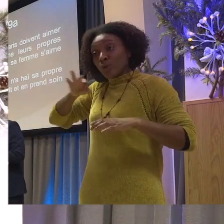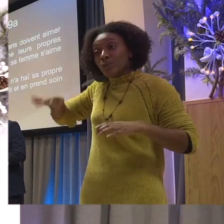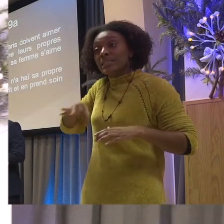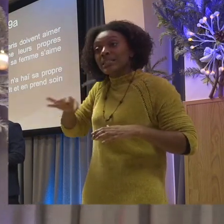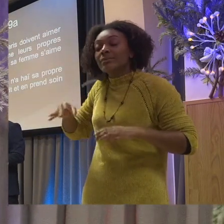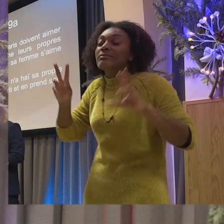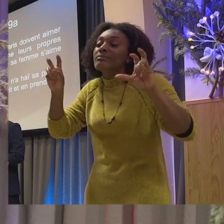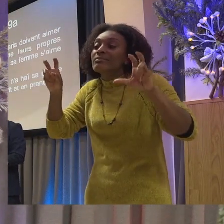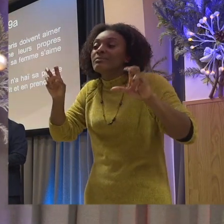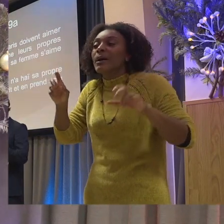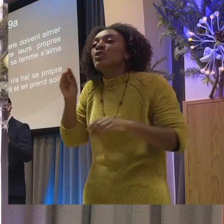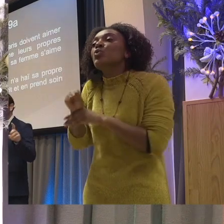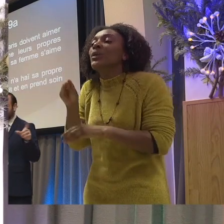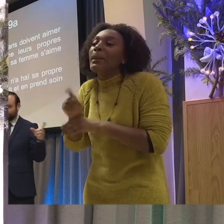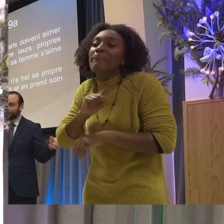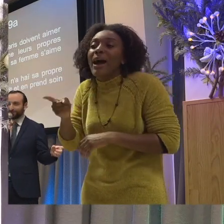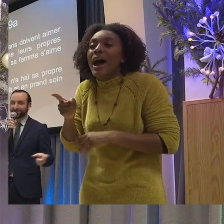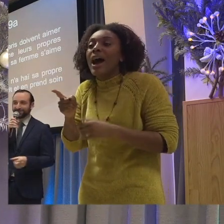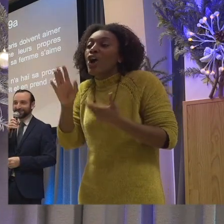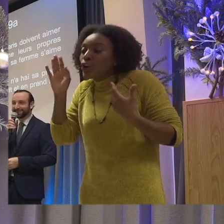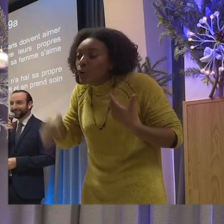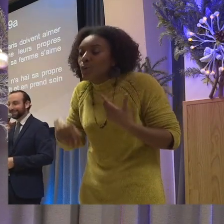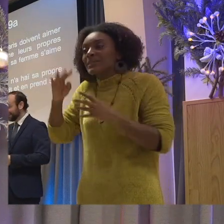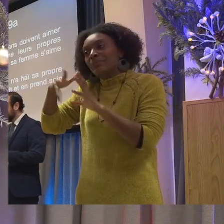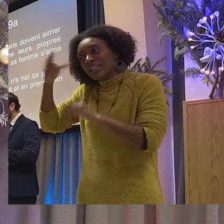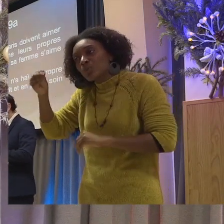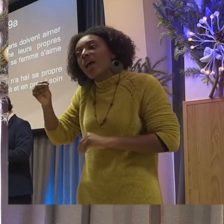sa femme. Ce n'est pas précisé uniquement spirituellement. Okay ?